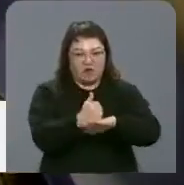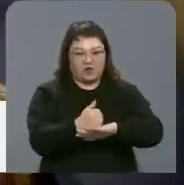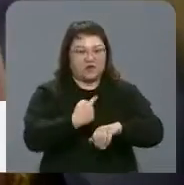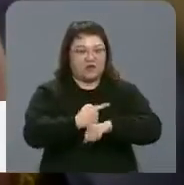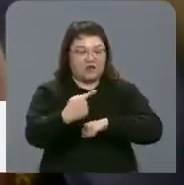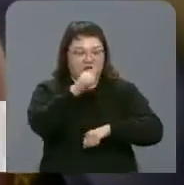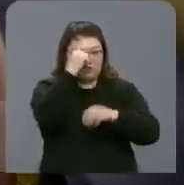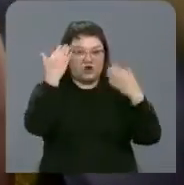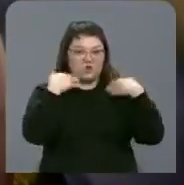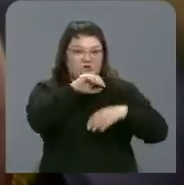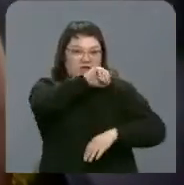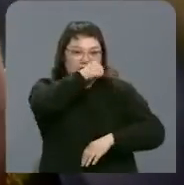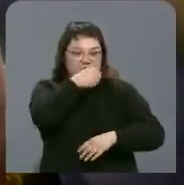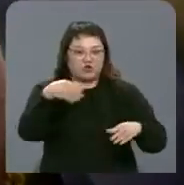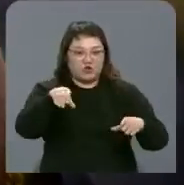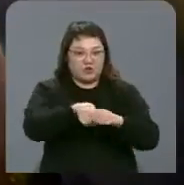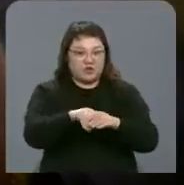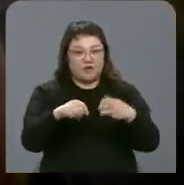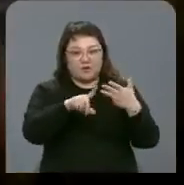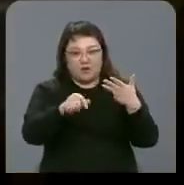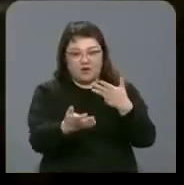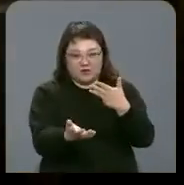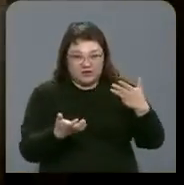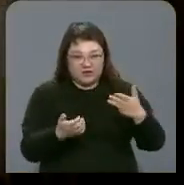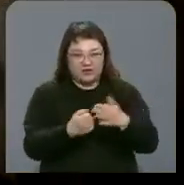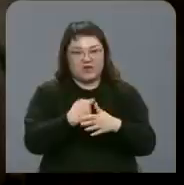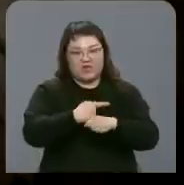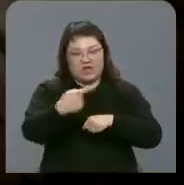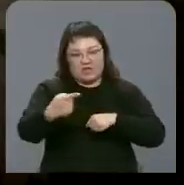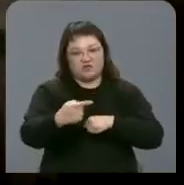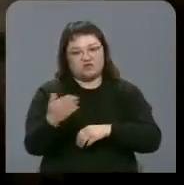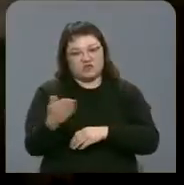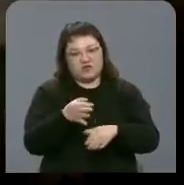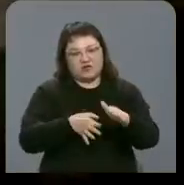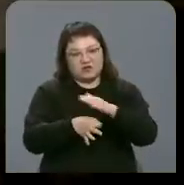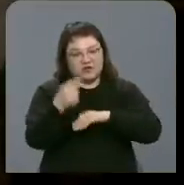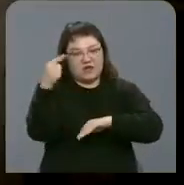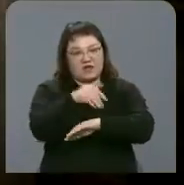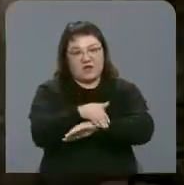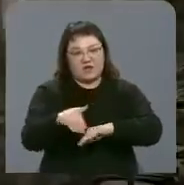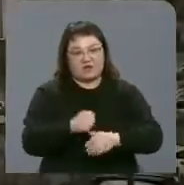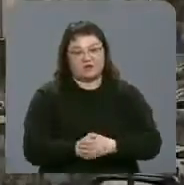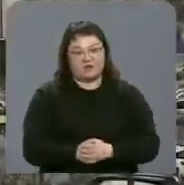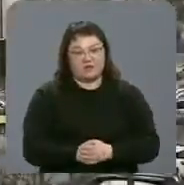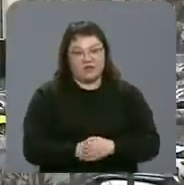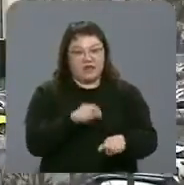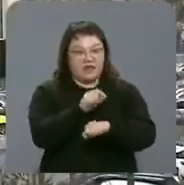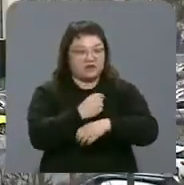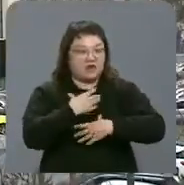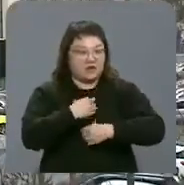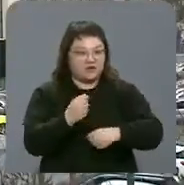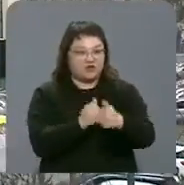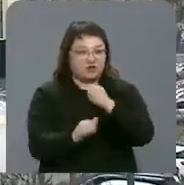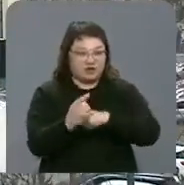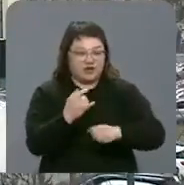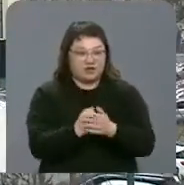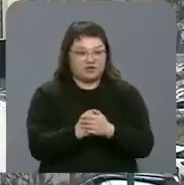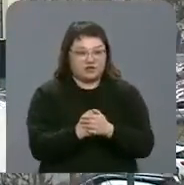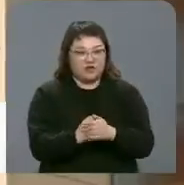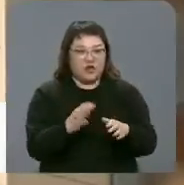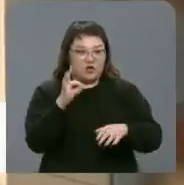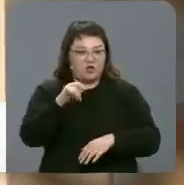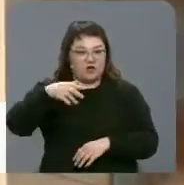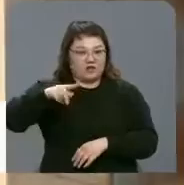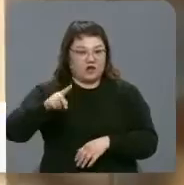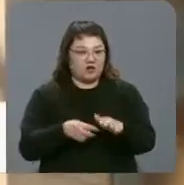정부 예산이 취합되는 8월 이전에 나와 이르면 내년부터 지급될 전망입니다. 행정안전부는 4.3 희생자에 대한 위자료